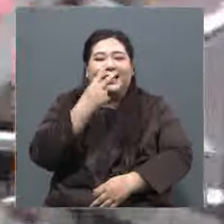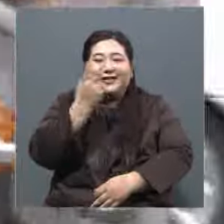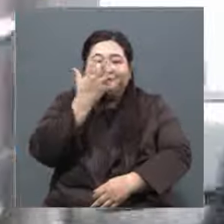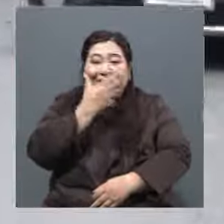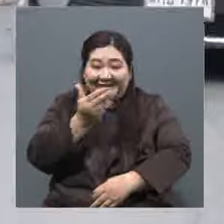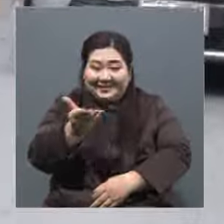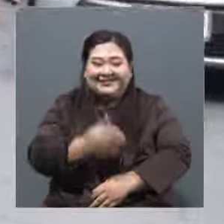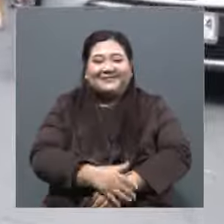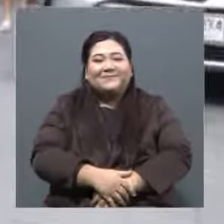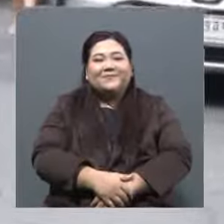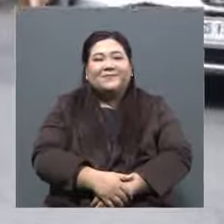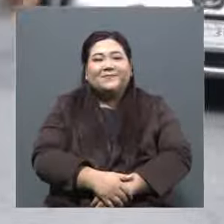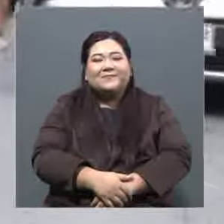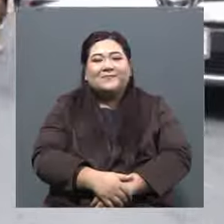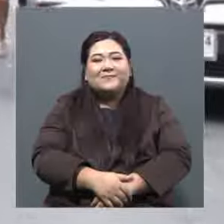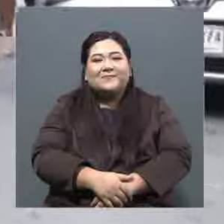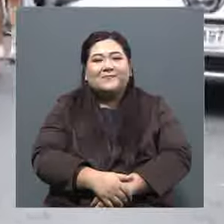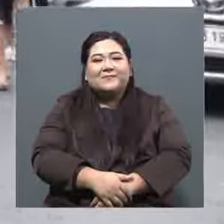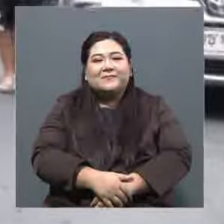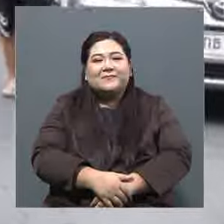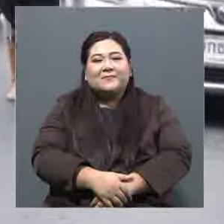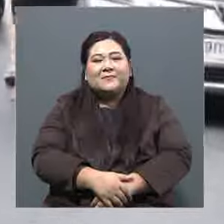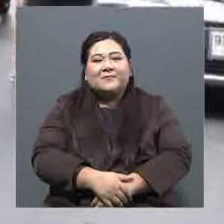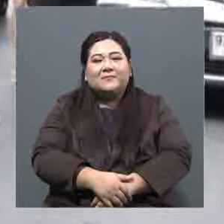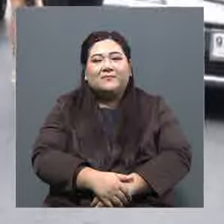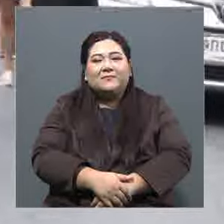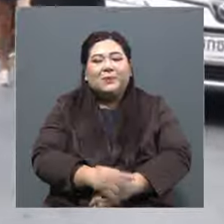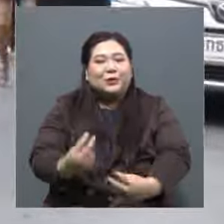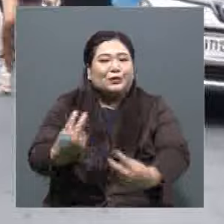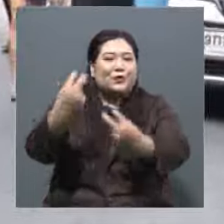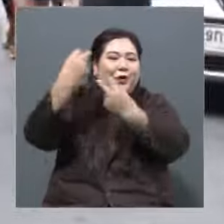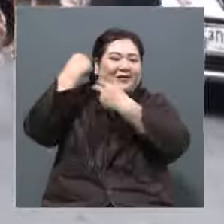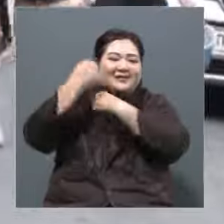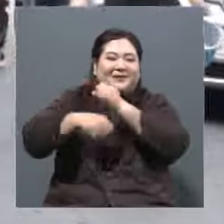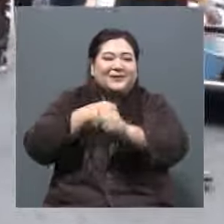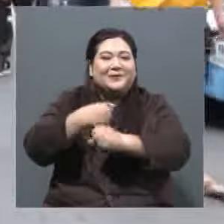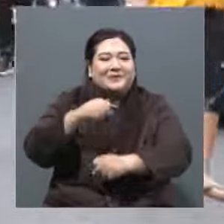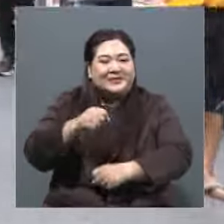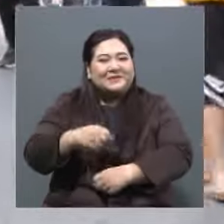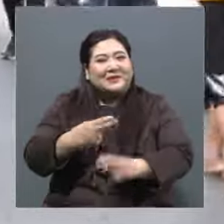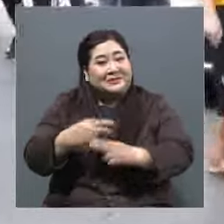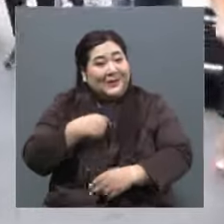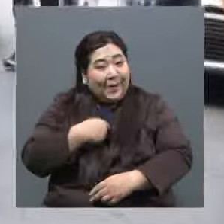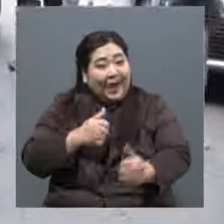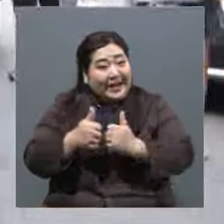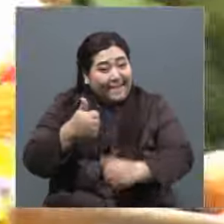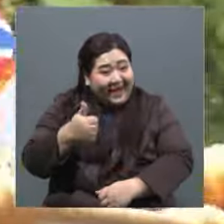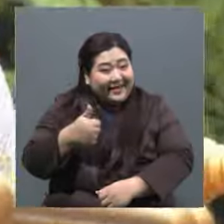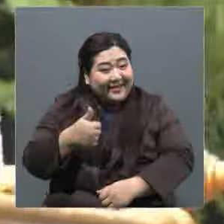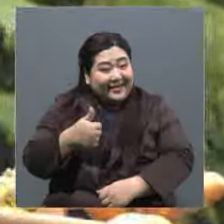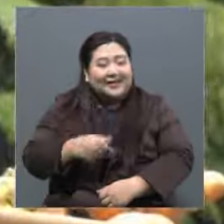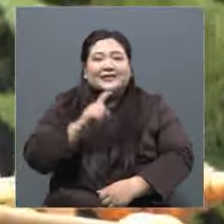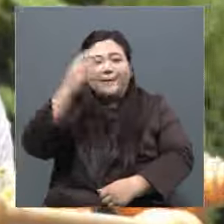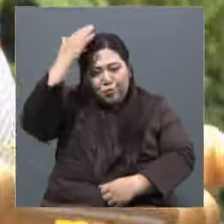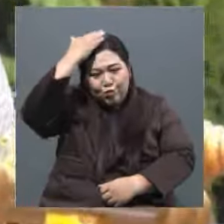ไงสวยงามมาก้อนไปหลาย 10ปีเนี่ยอาจจะมีชื่อเราไปประกวดได้บ้างมยอสูงเท่า